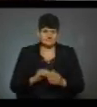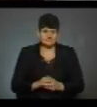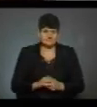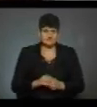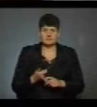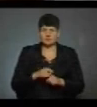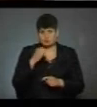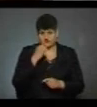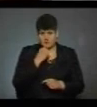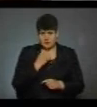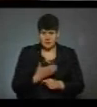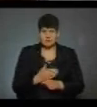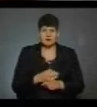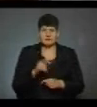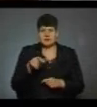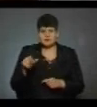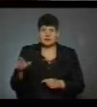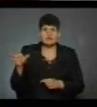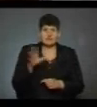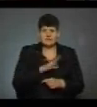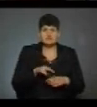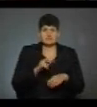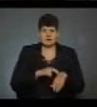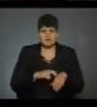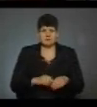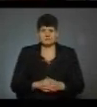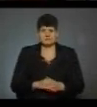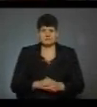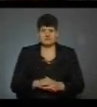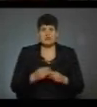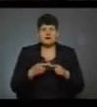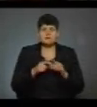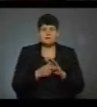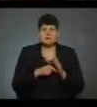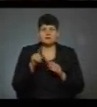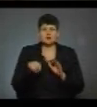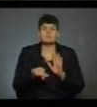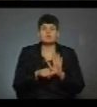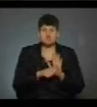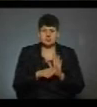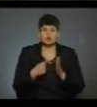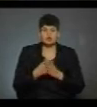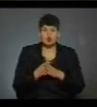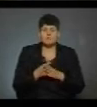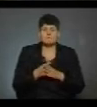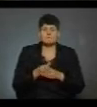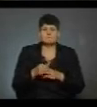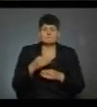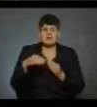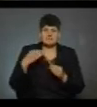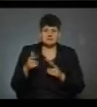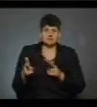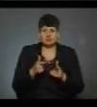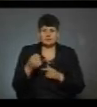дуже вдячні персоналу, всім лікарям. А це палата номер 6. До перев'язки готують